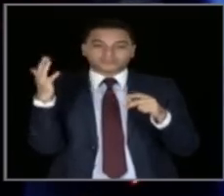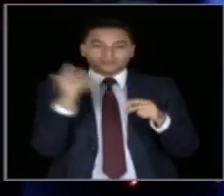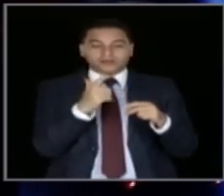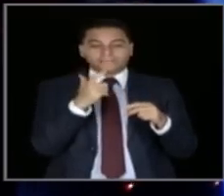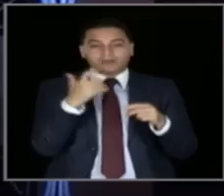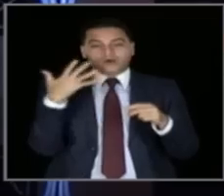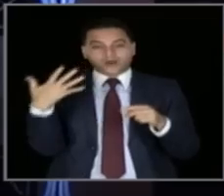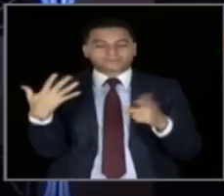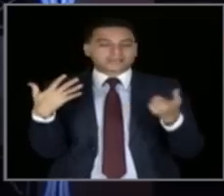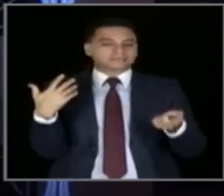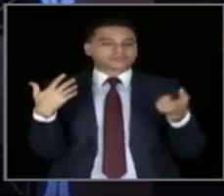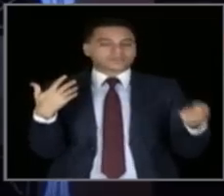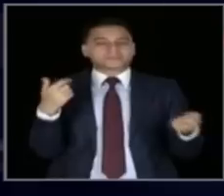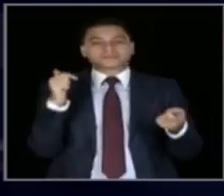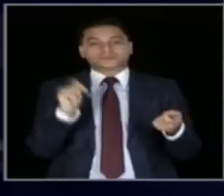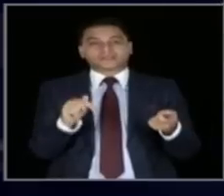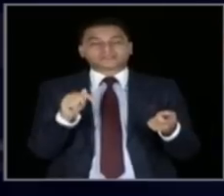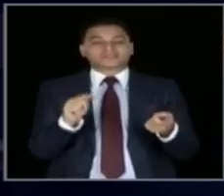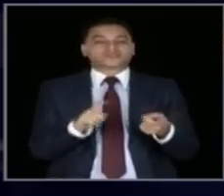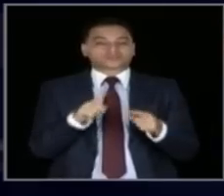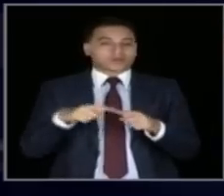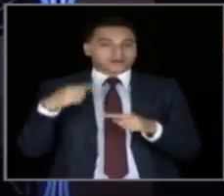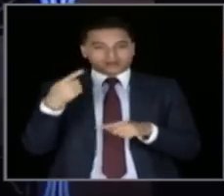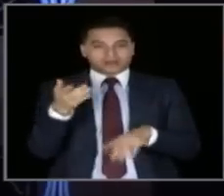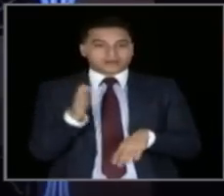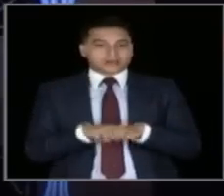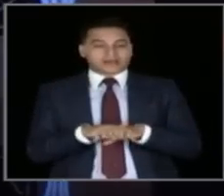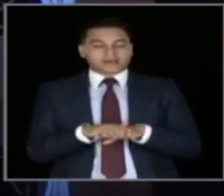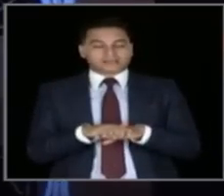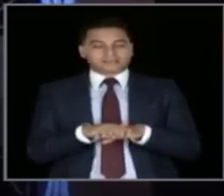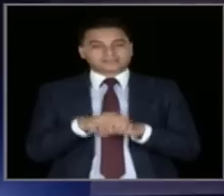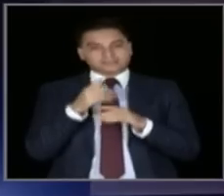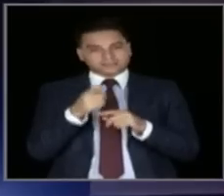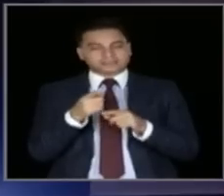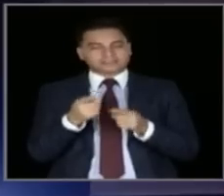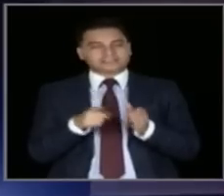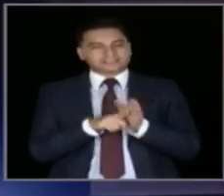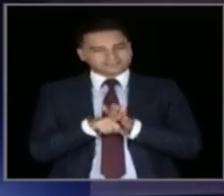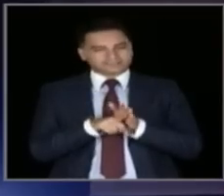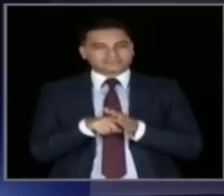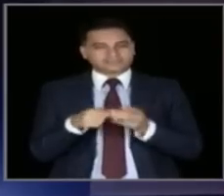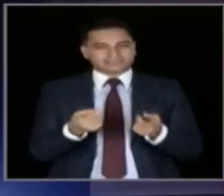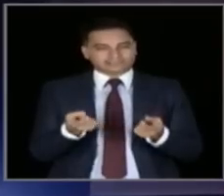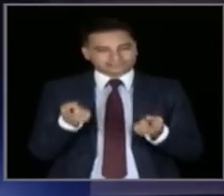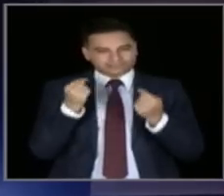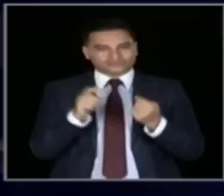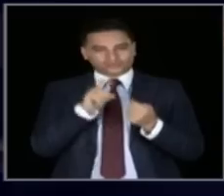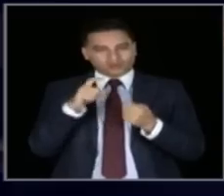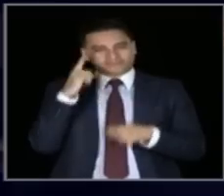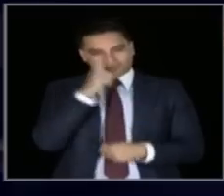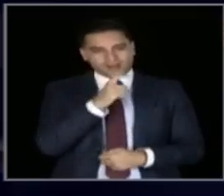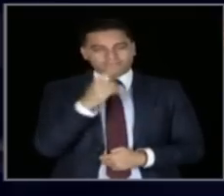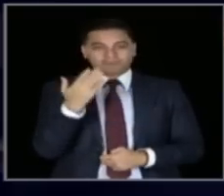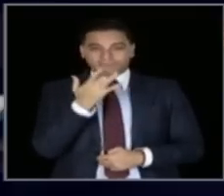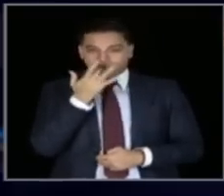105 العراب. السؤال اللي جاي سؤال غلس. أنا بقول لكم عليه سؤال غلس، مع